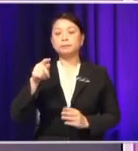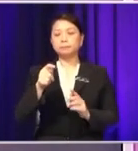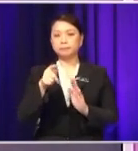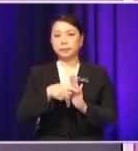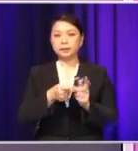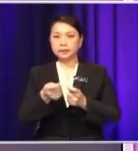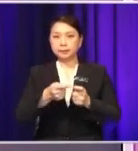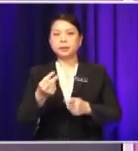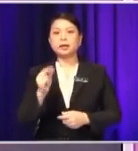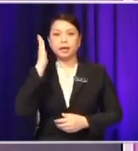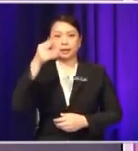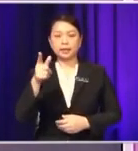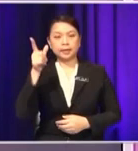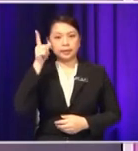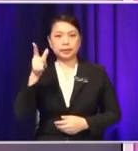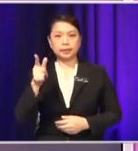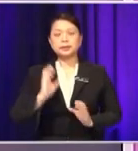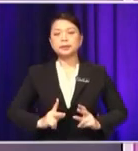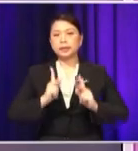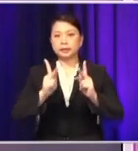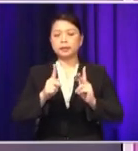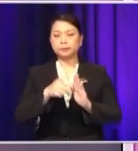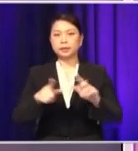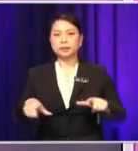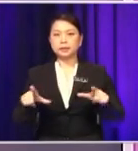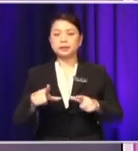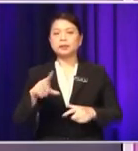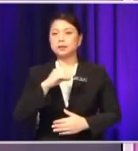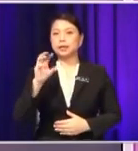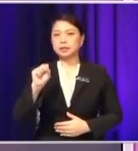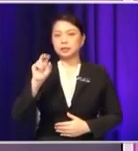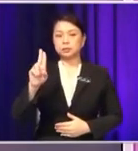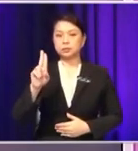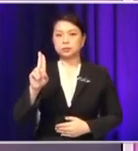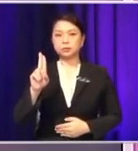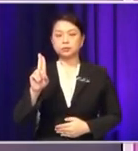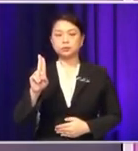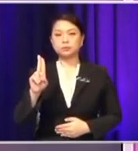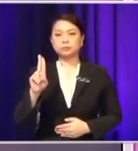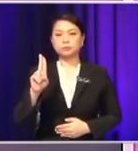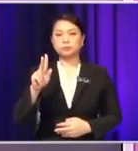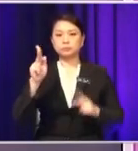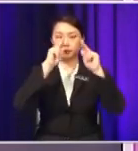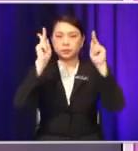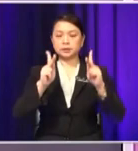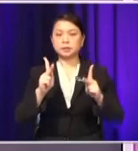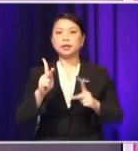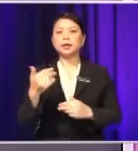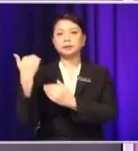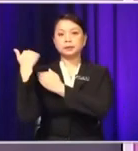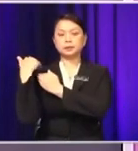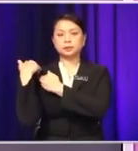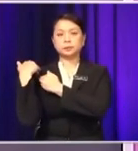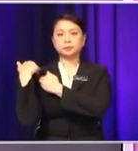kaedah pelaksanaannya, manakala untuk SUP, peranan besar akan dimainkan oleh pihak SUP di sekolah nanti, iaitu merekalah